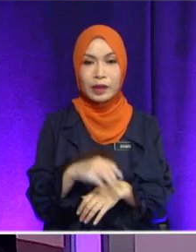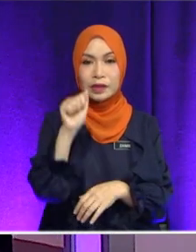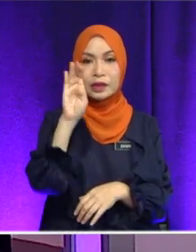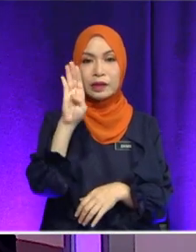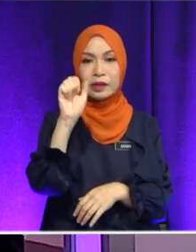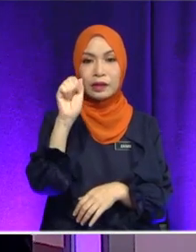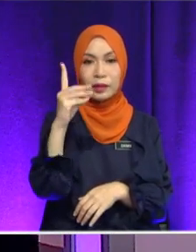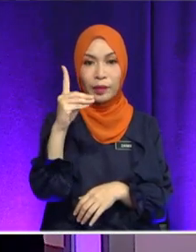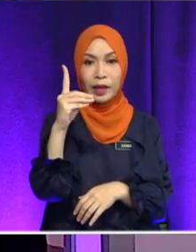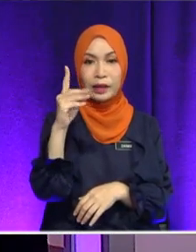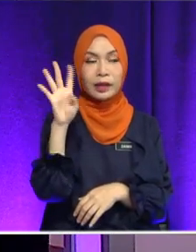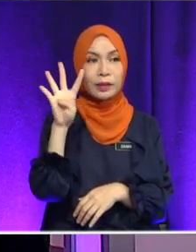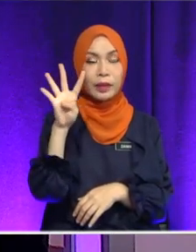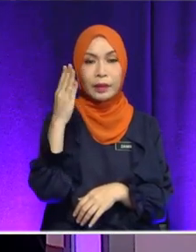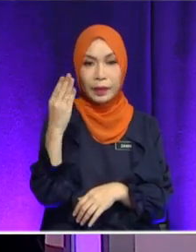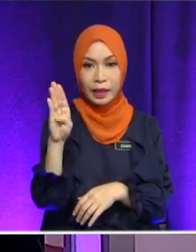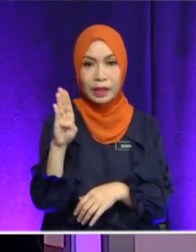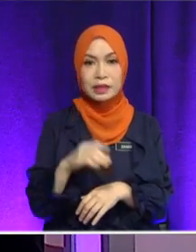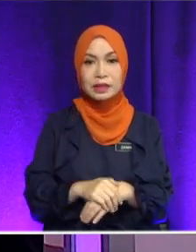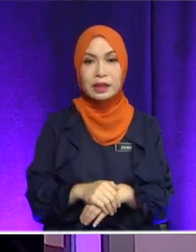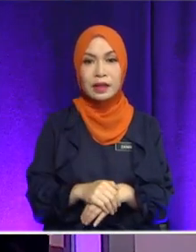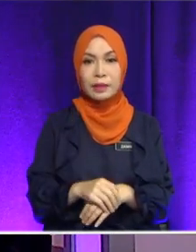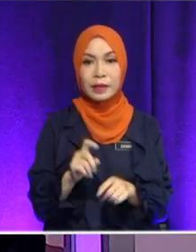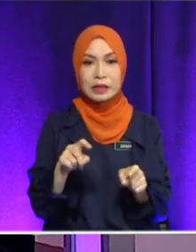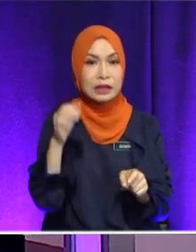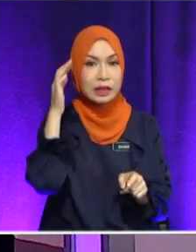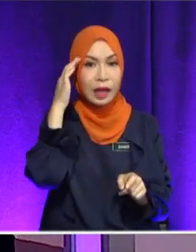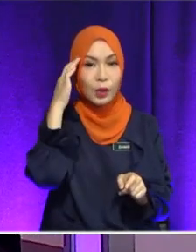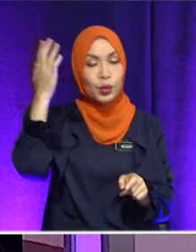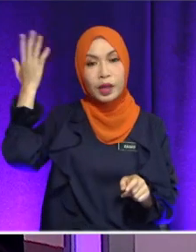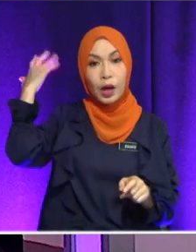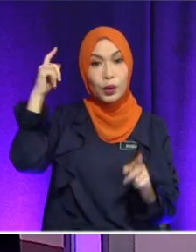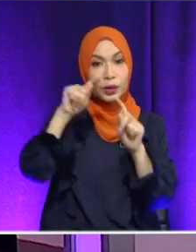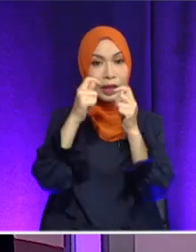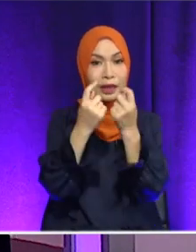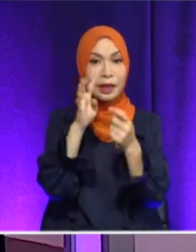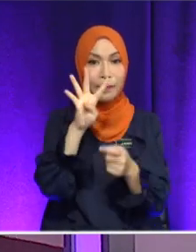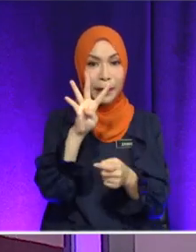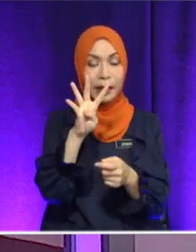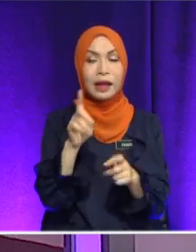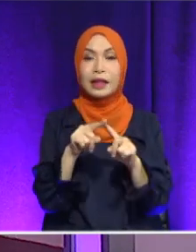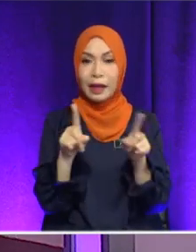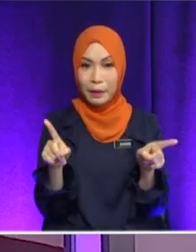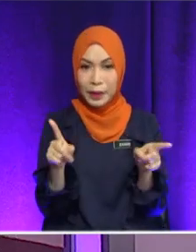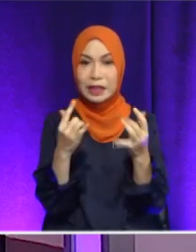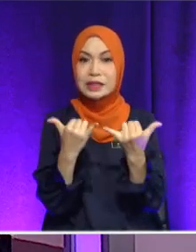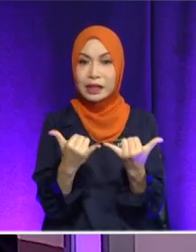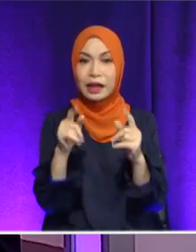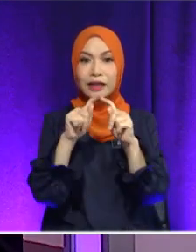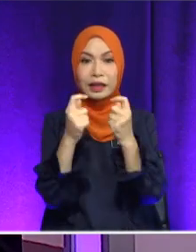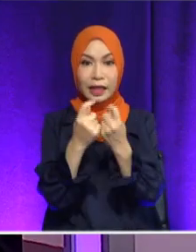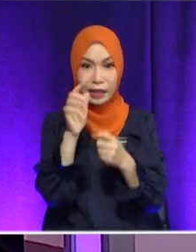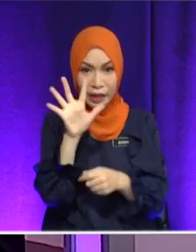4 ekor 20 hingga masa kini Ini adalah contoh-contoh eee apa ini aliran seni yang wujud pada